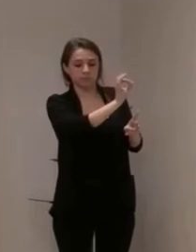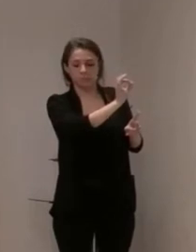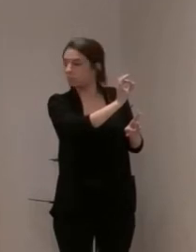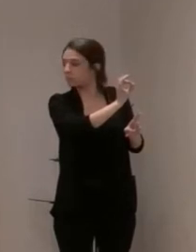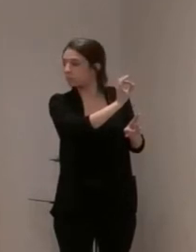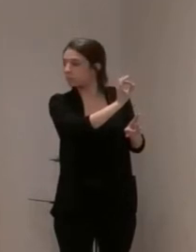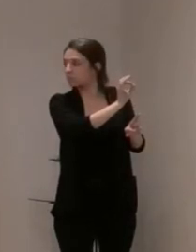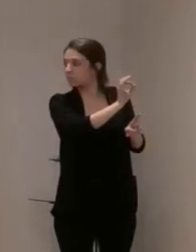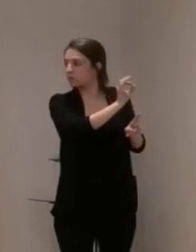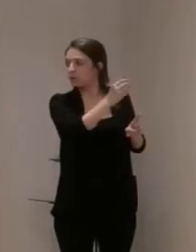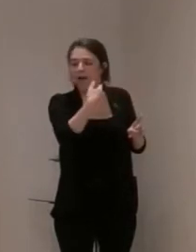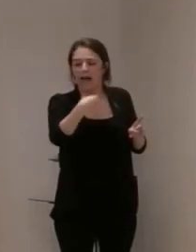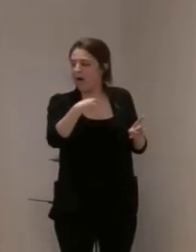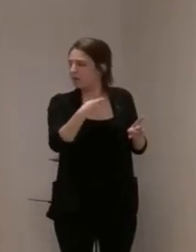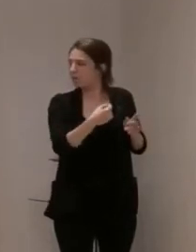hi havia